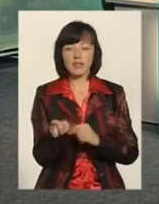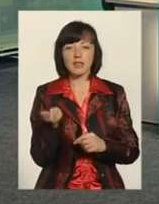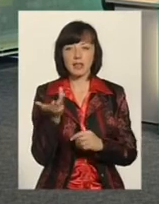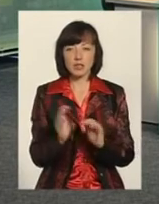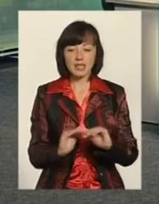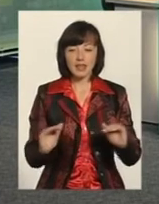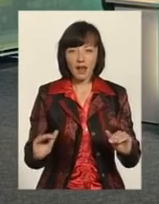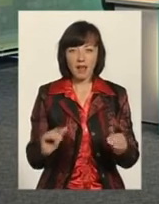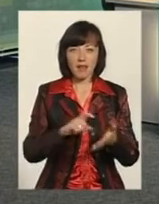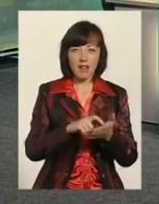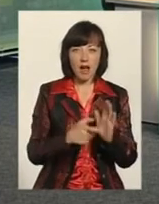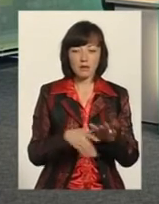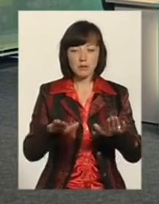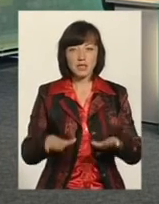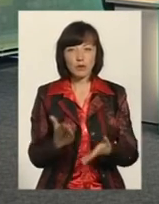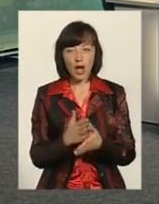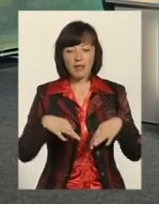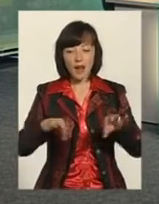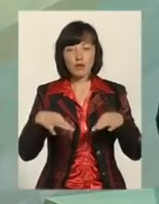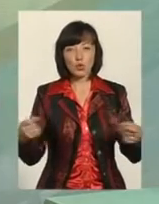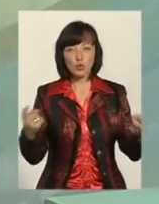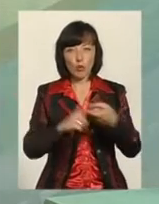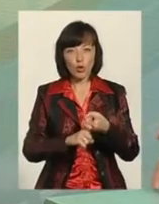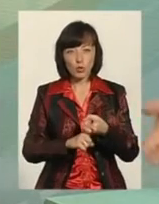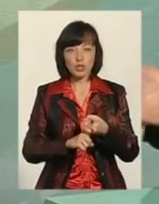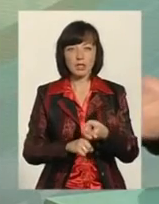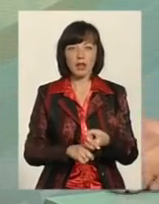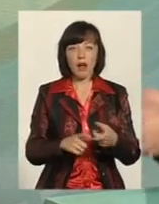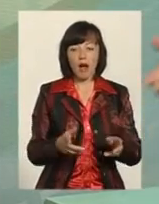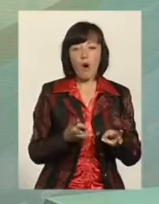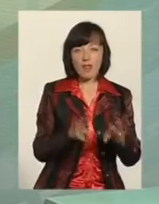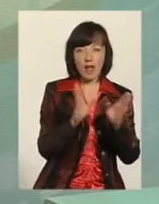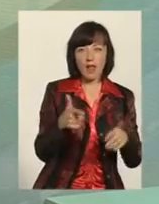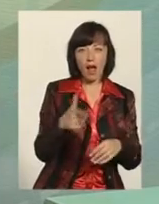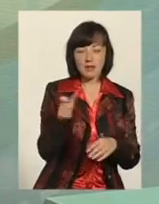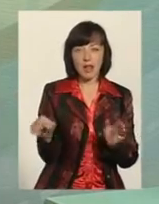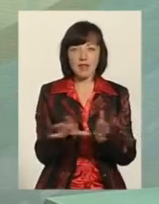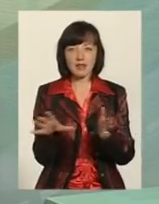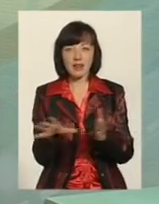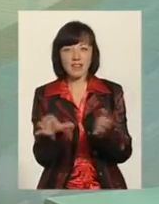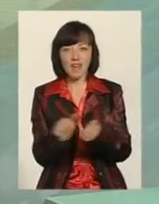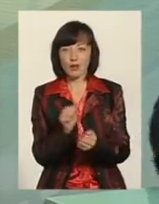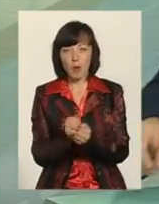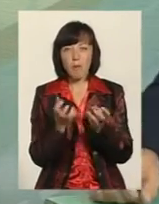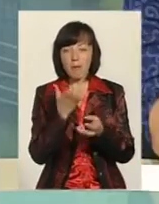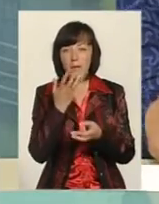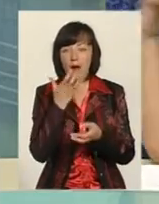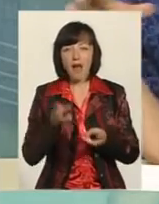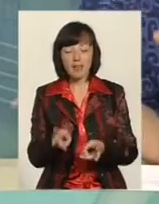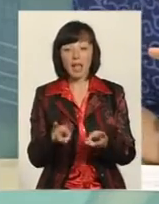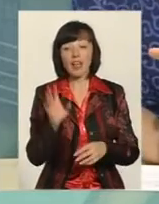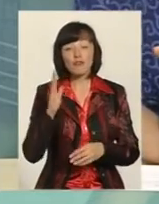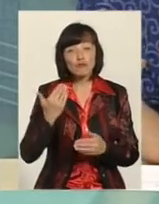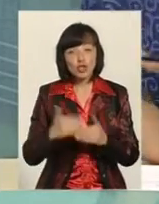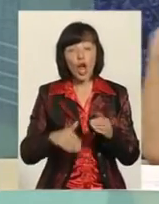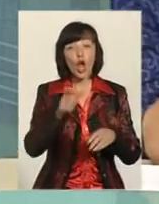класу, місця розташування, транспортного сполучення, котел газовий, електричний, надтвердопаливний, багато нюансів. І вже громада вирішує,